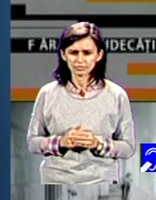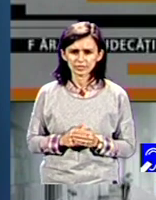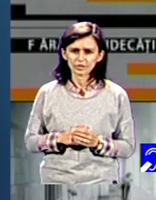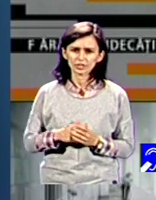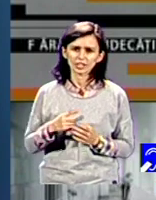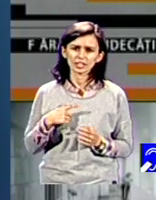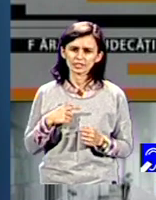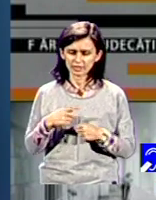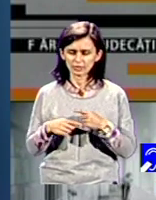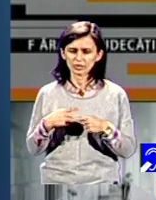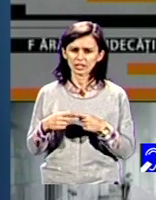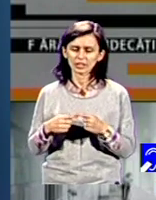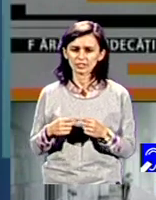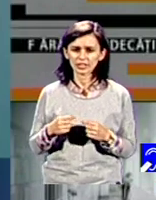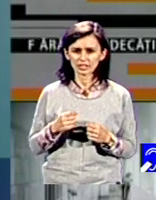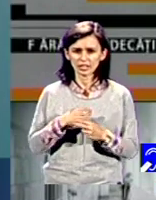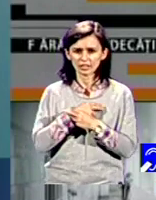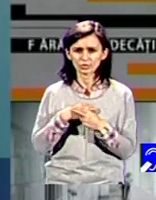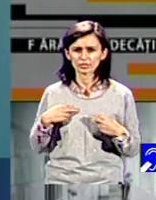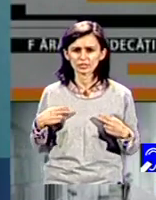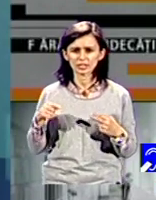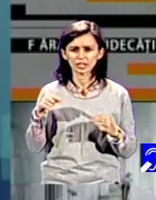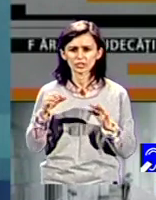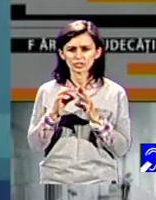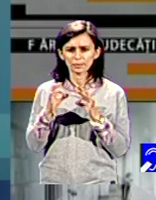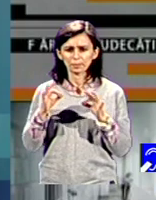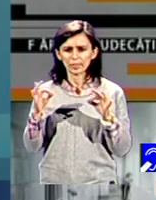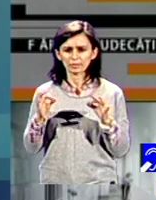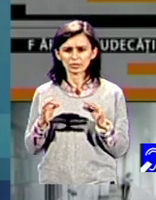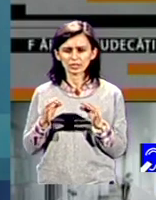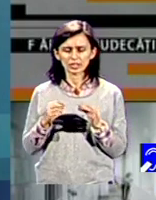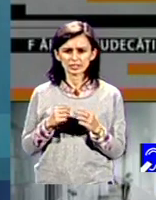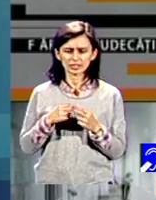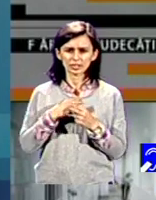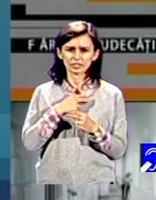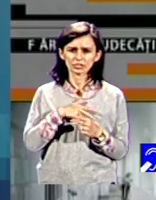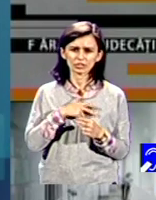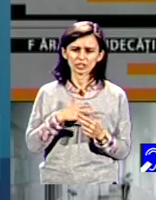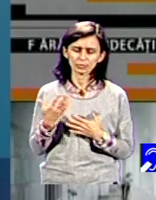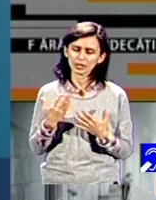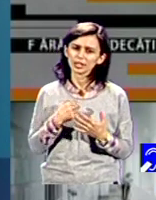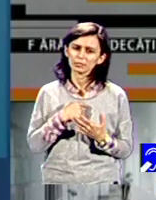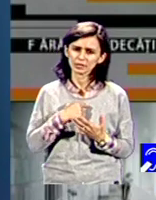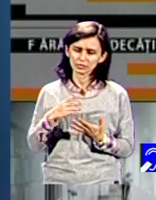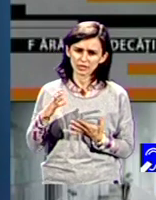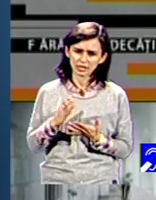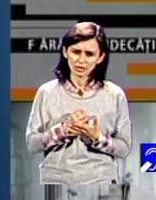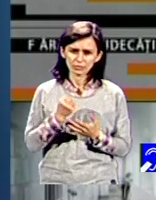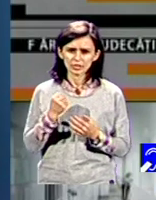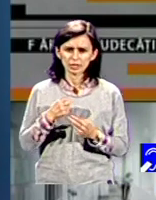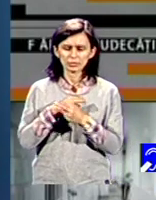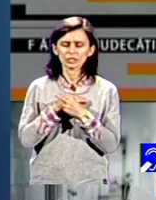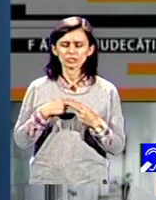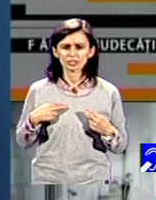secundar al justitiei acest progres social pe care îl putem obține prin justiție adică justiția nu